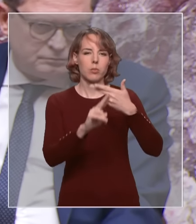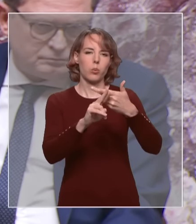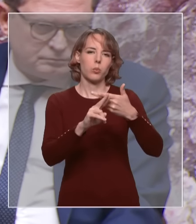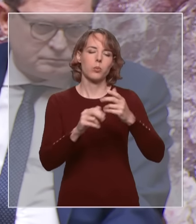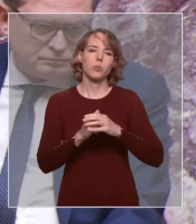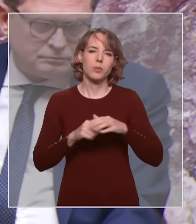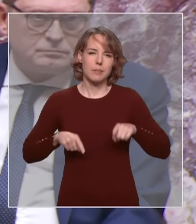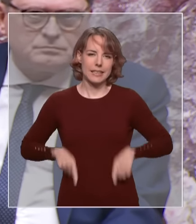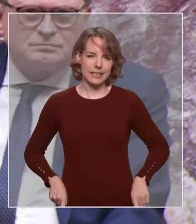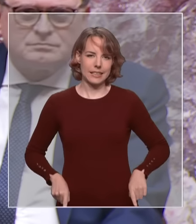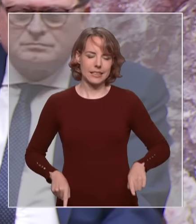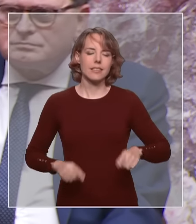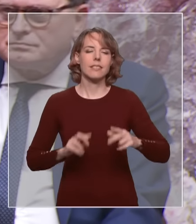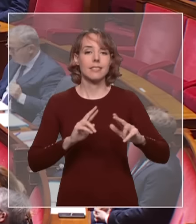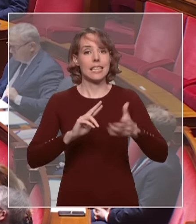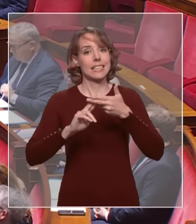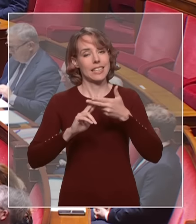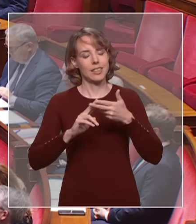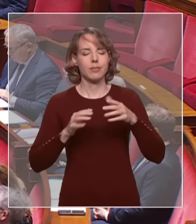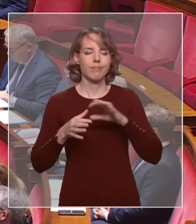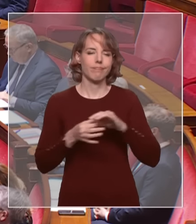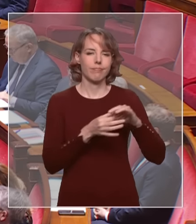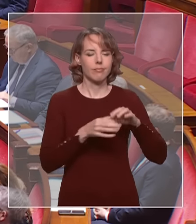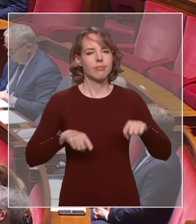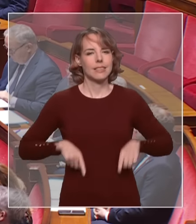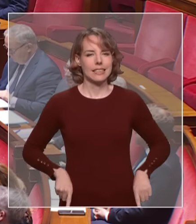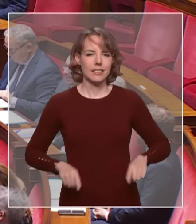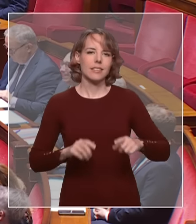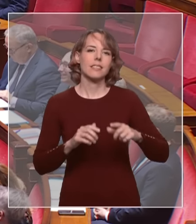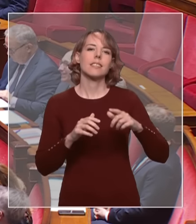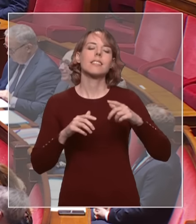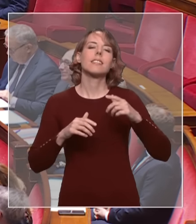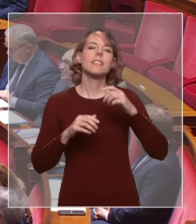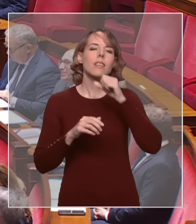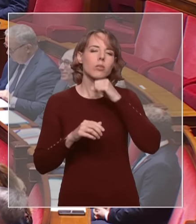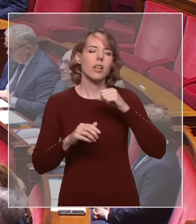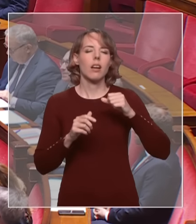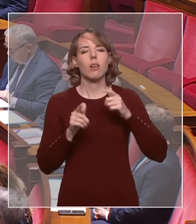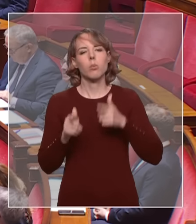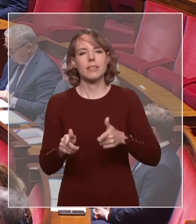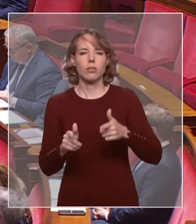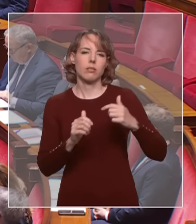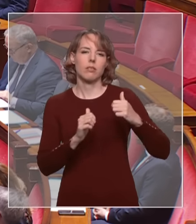charge, ministre délégué auprès du ministre des Armées et des Anciens Combattants.